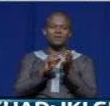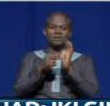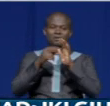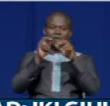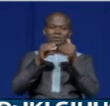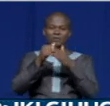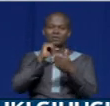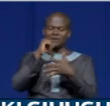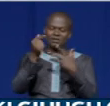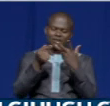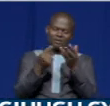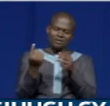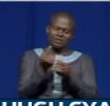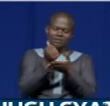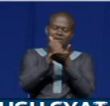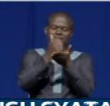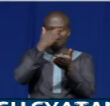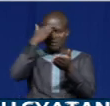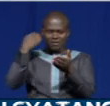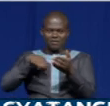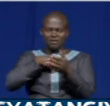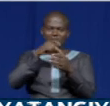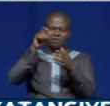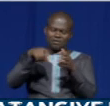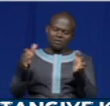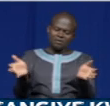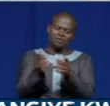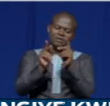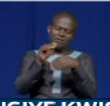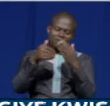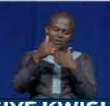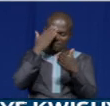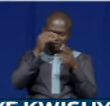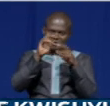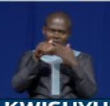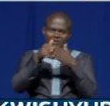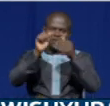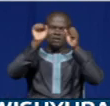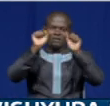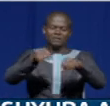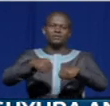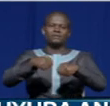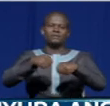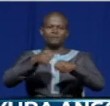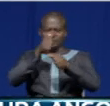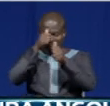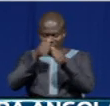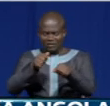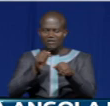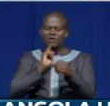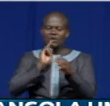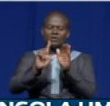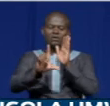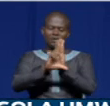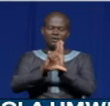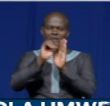rero ntacyo biba bimaze niyo mpamvu dushobora gukangurira abantu kugira ngo bashobore kugendera ku mabwiriza yo